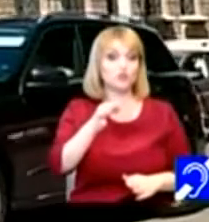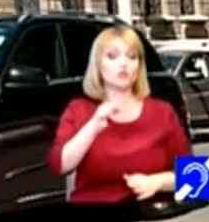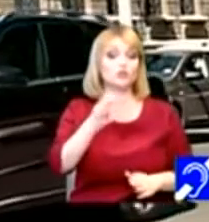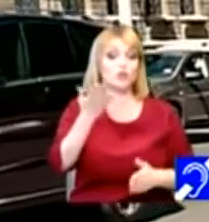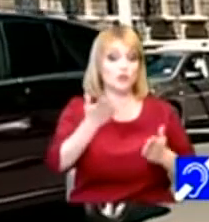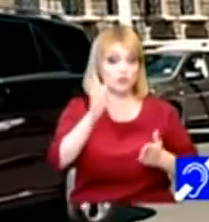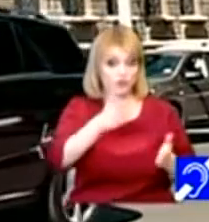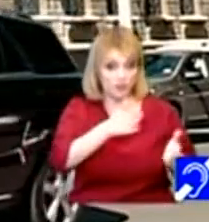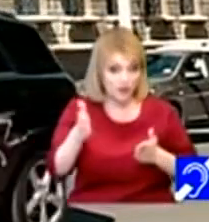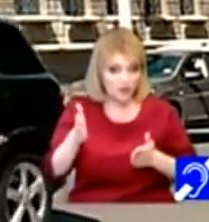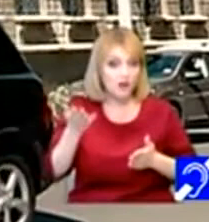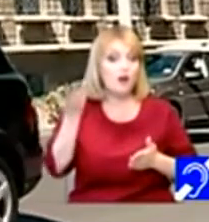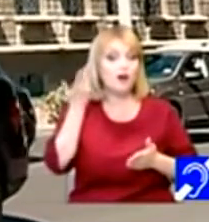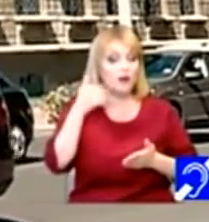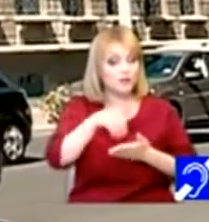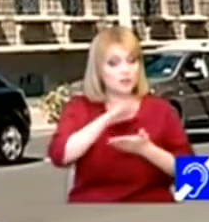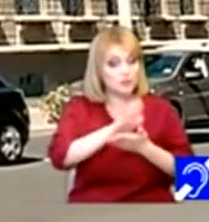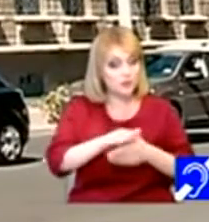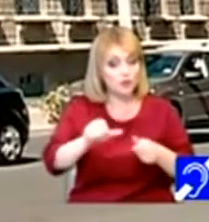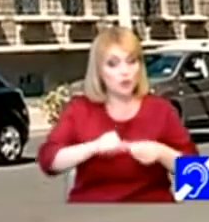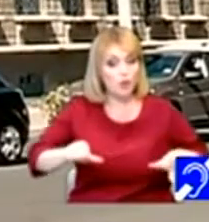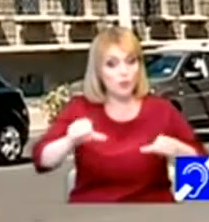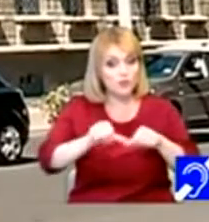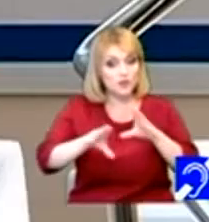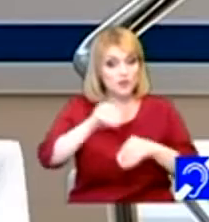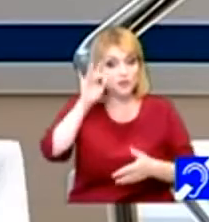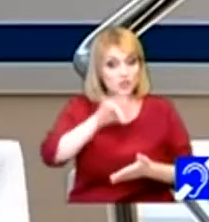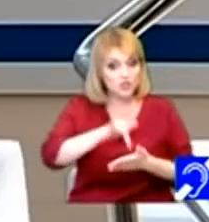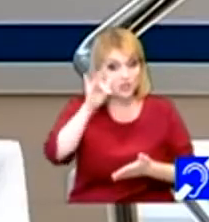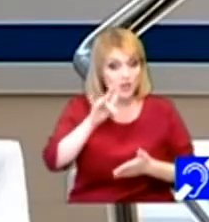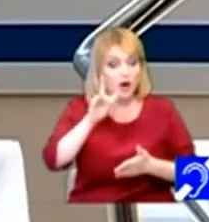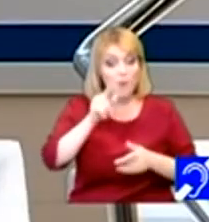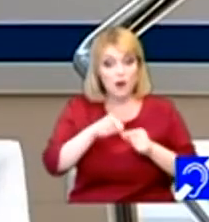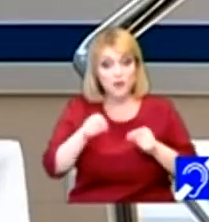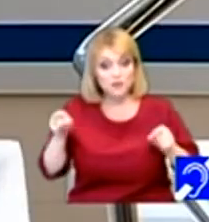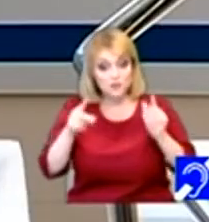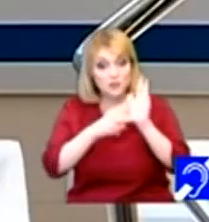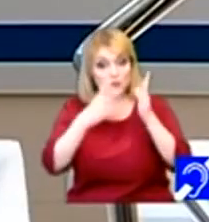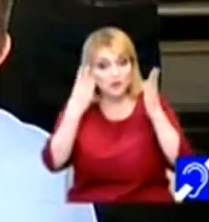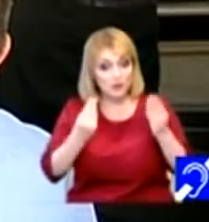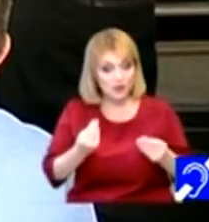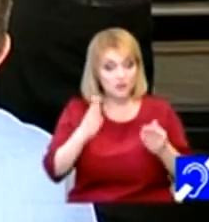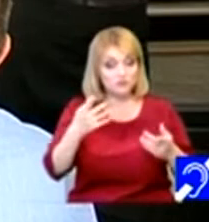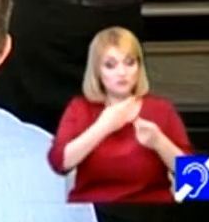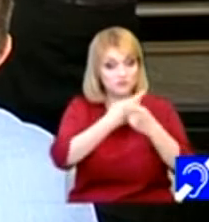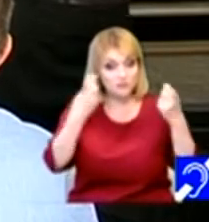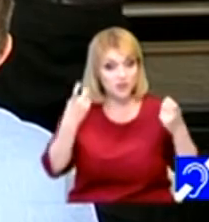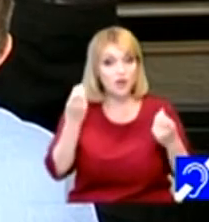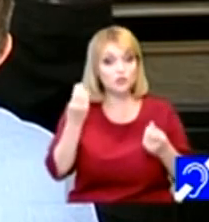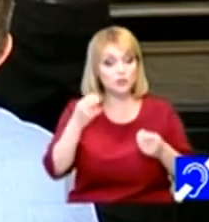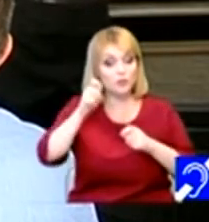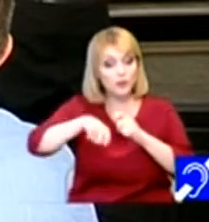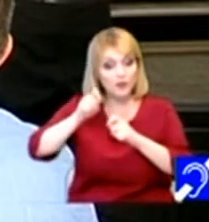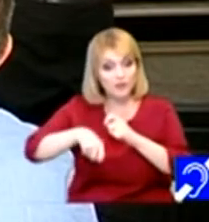decide înregistrarea lor oficială în cursa electorală. Până atunci, însă, în termen de 7 zile, Comisia Electorală trebuie să verifice